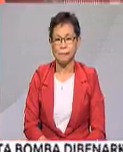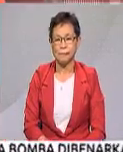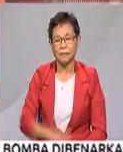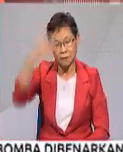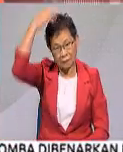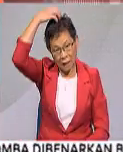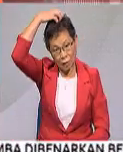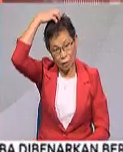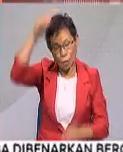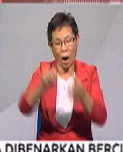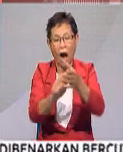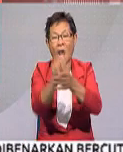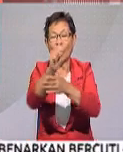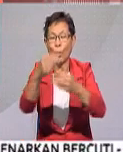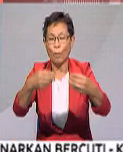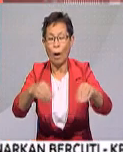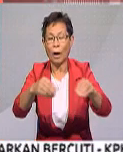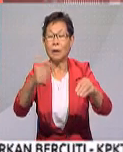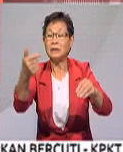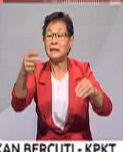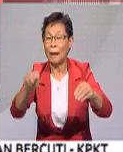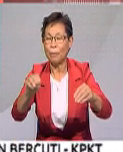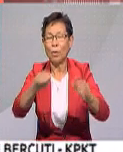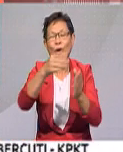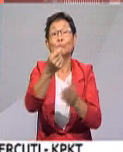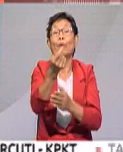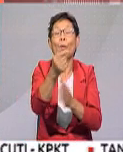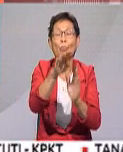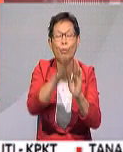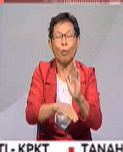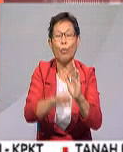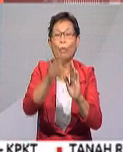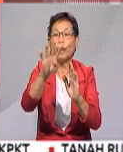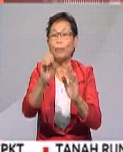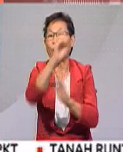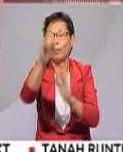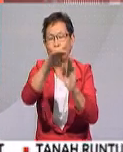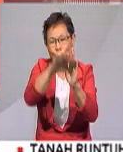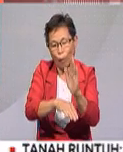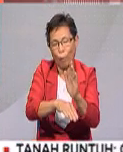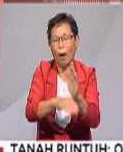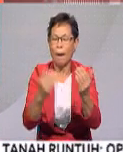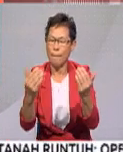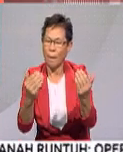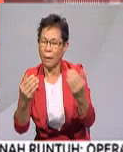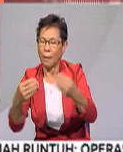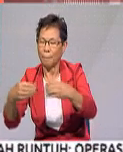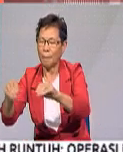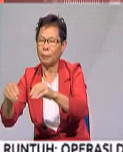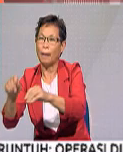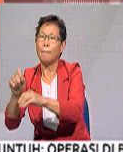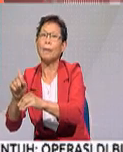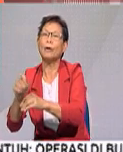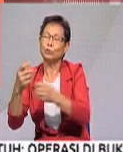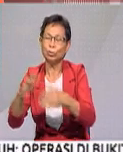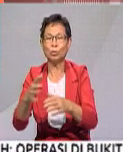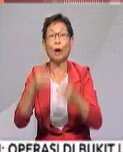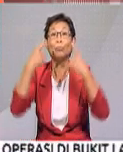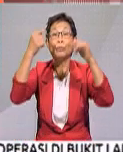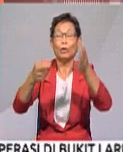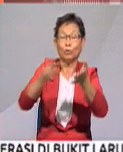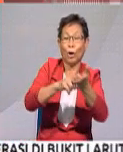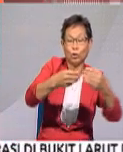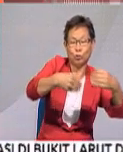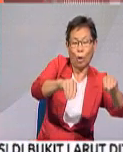Selangor Agro Market SEM yang menawarkan pengurangan harga hingga 40% lebih rendah berbanding harga pasaran telah berjaya mencatat